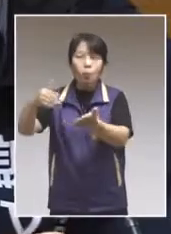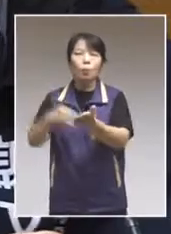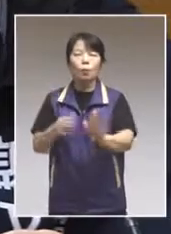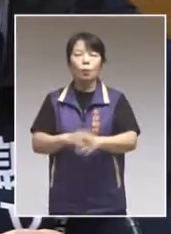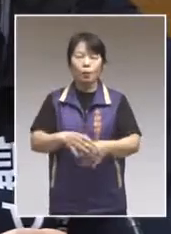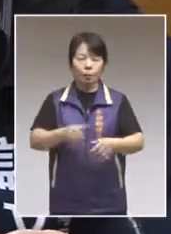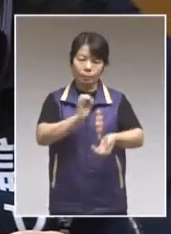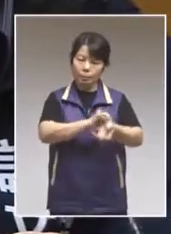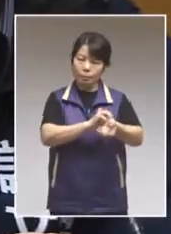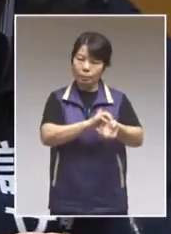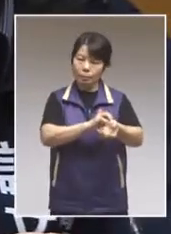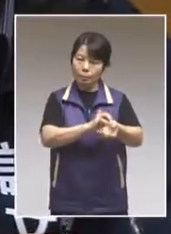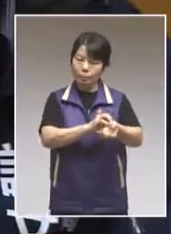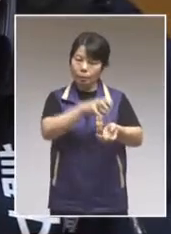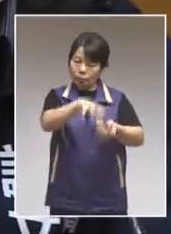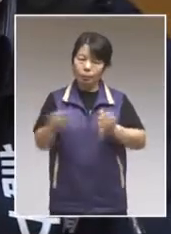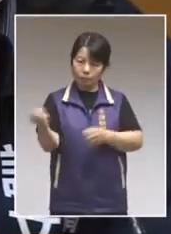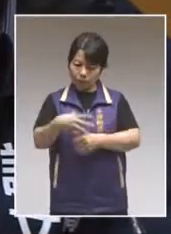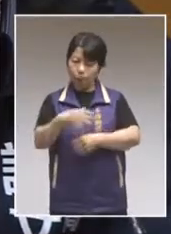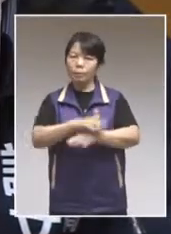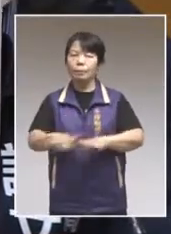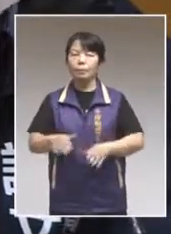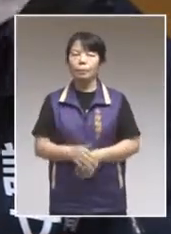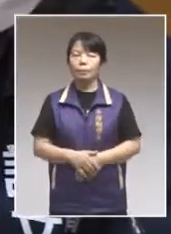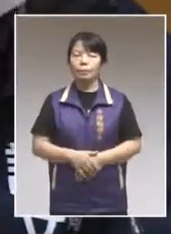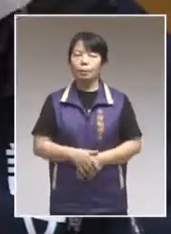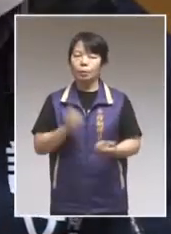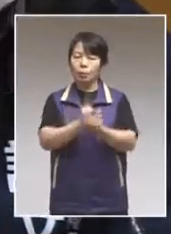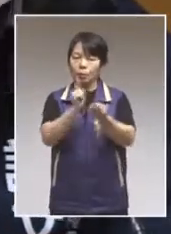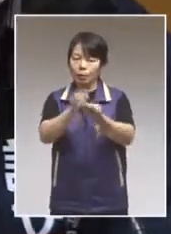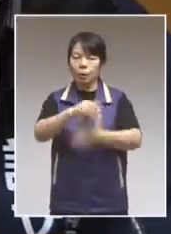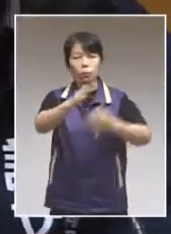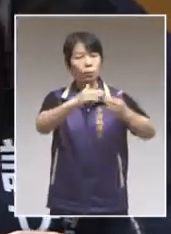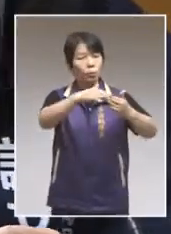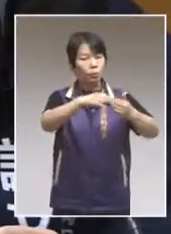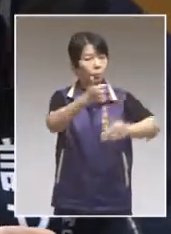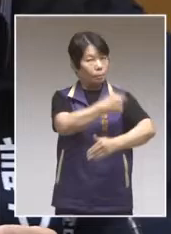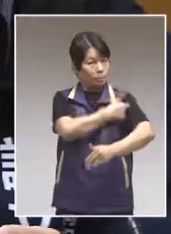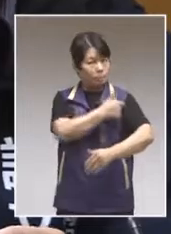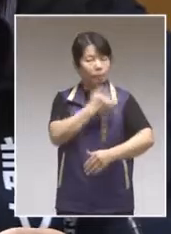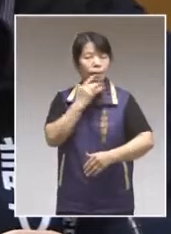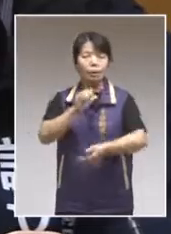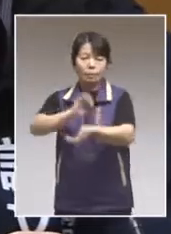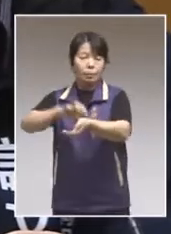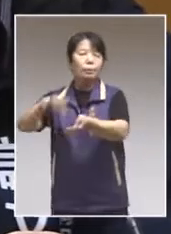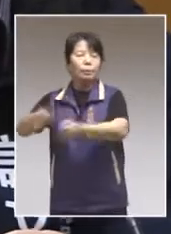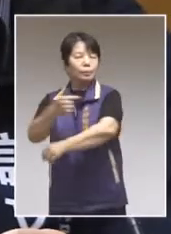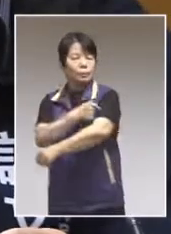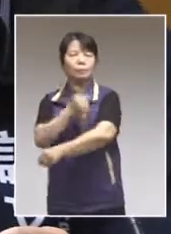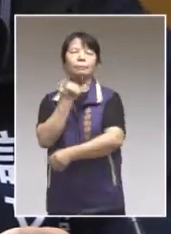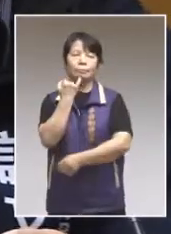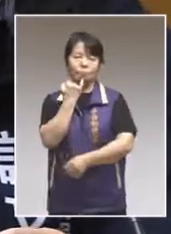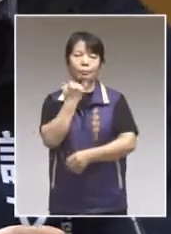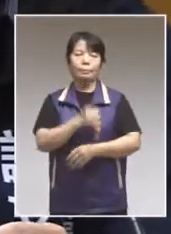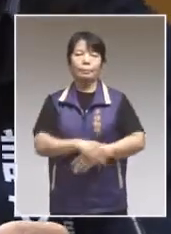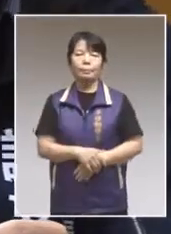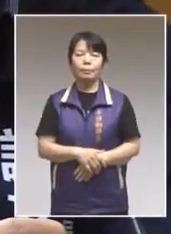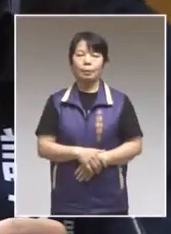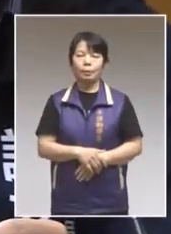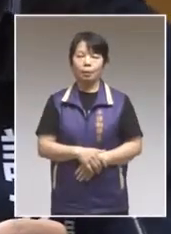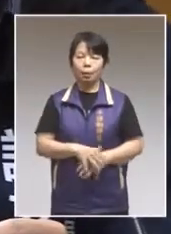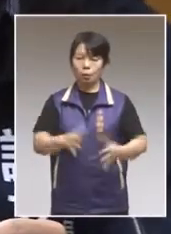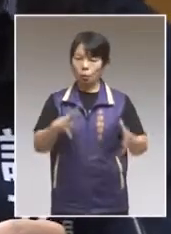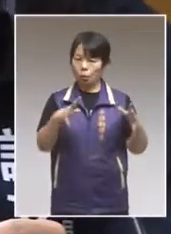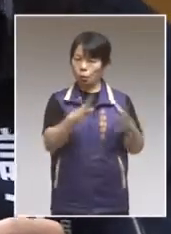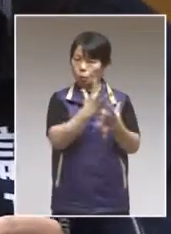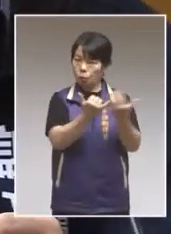们同样都是可以选择在校施打，也可以在合格医疗院所来做施打。那我们也要提醒同